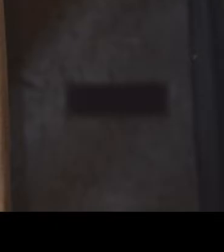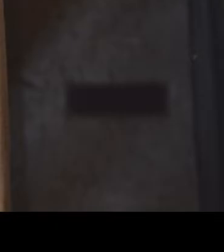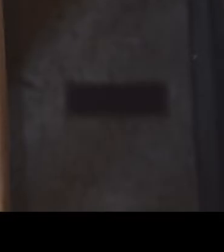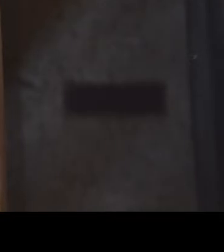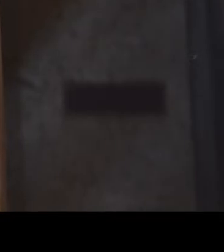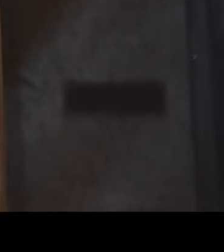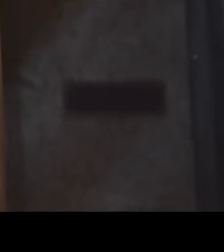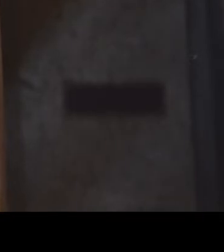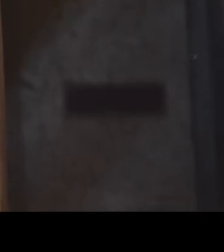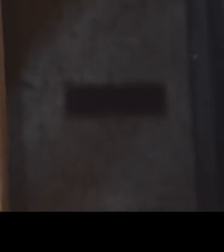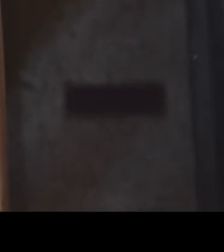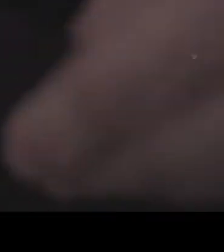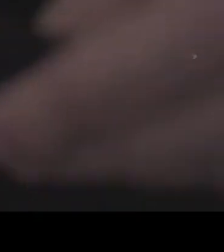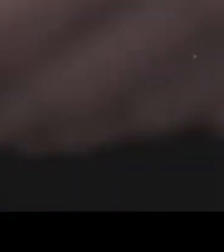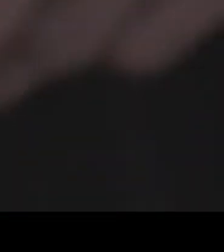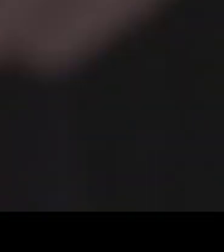Respekt!